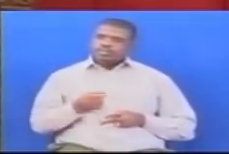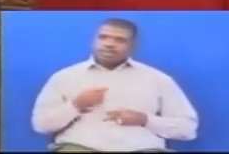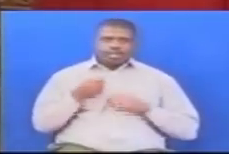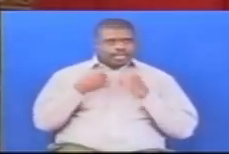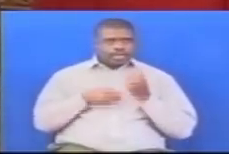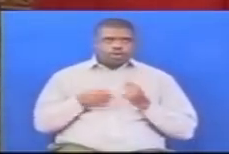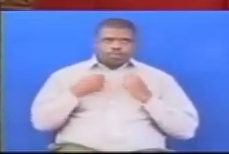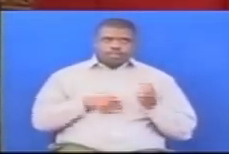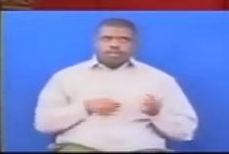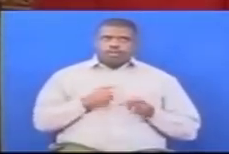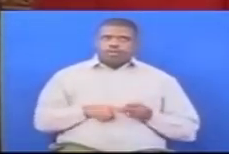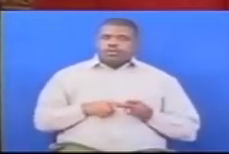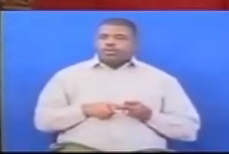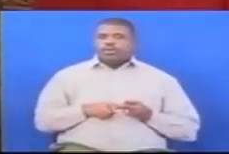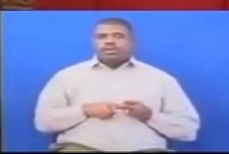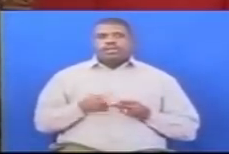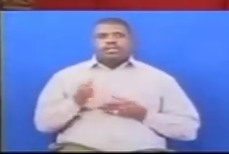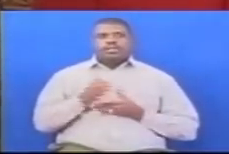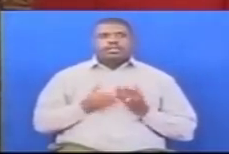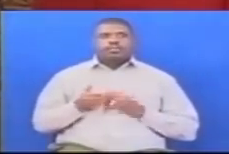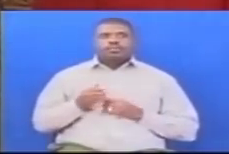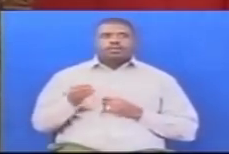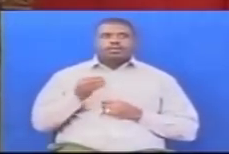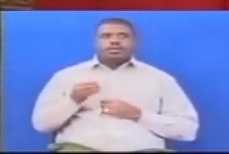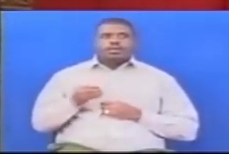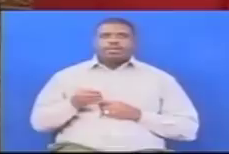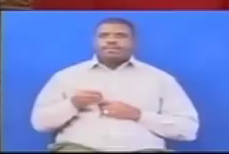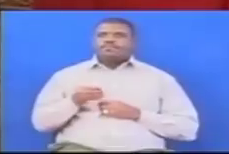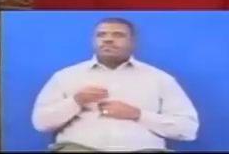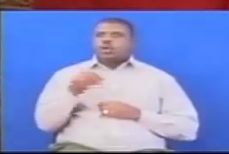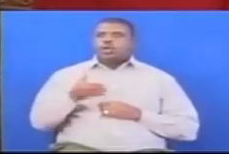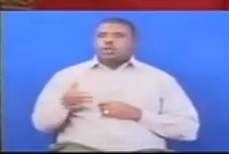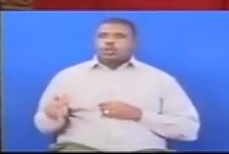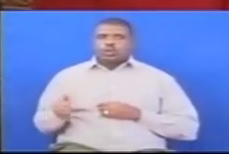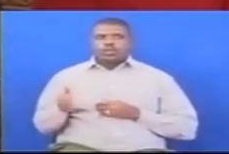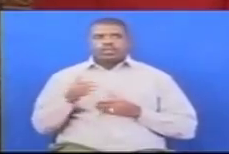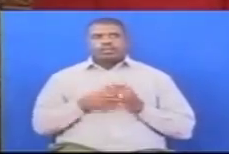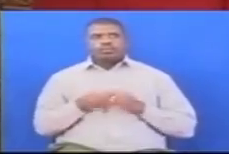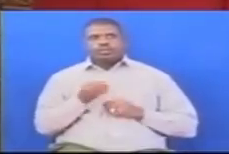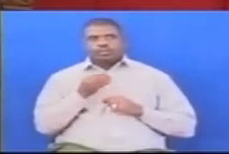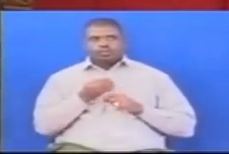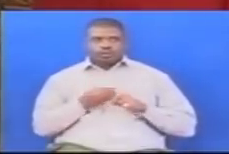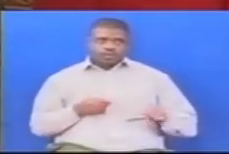ni ghala la chakula au Morogoro ni ghala la chakula. Lakini